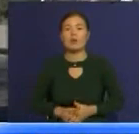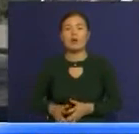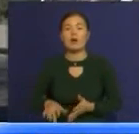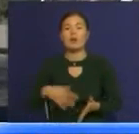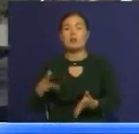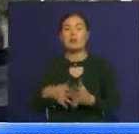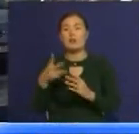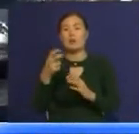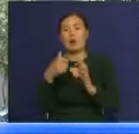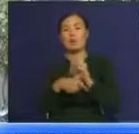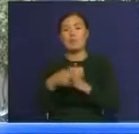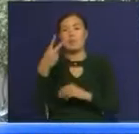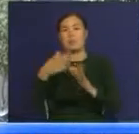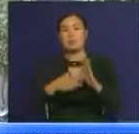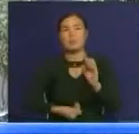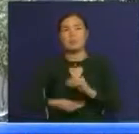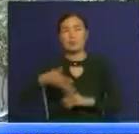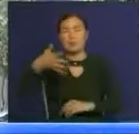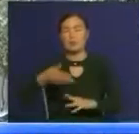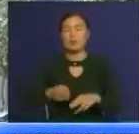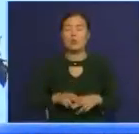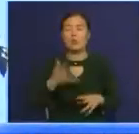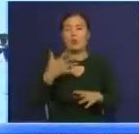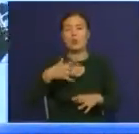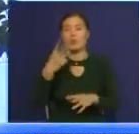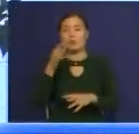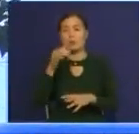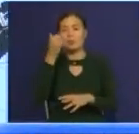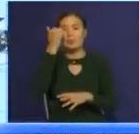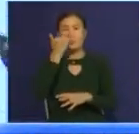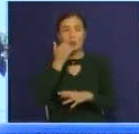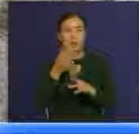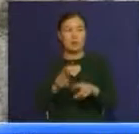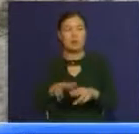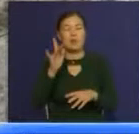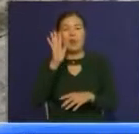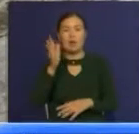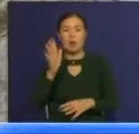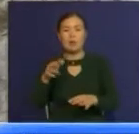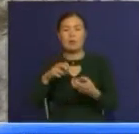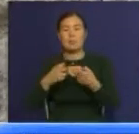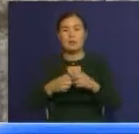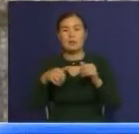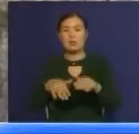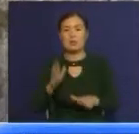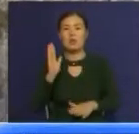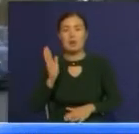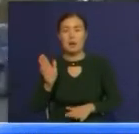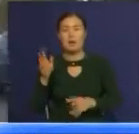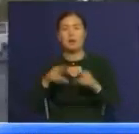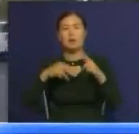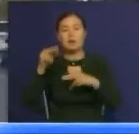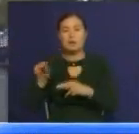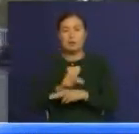Шахарда 262 көп қабатты үй болса, оның 53-нің тозығы жеткен. Бұл мәселеде алдағы уақытта шешімін табады. Құрылысы жүріп